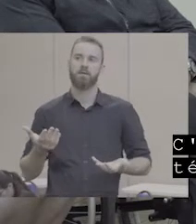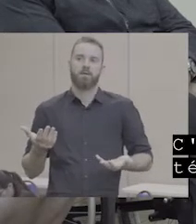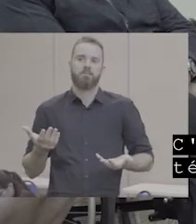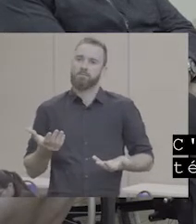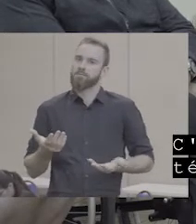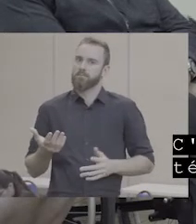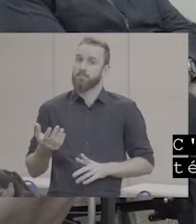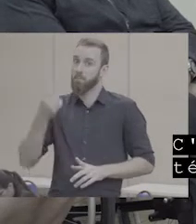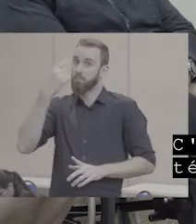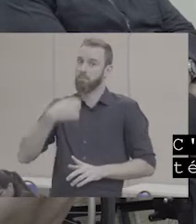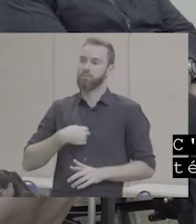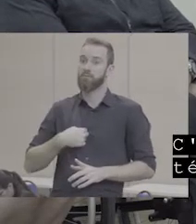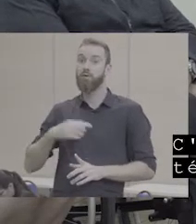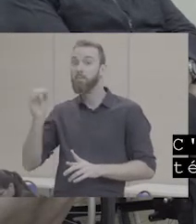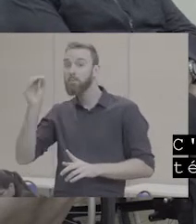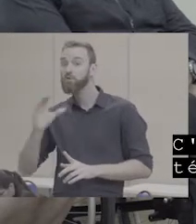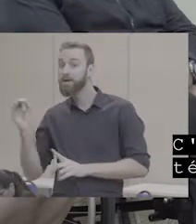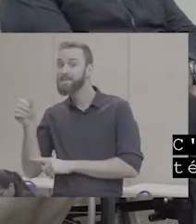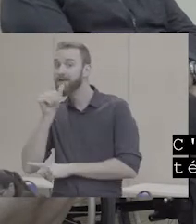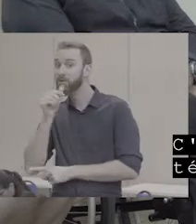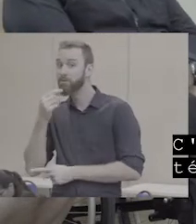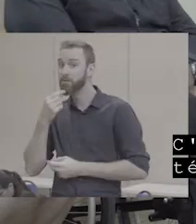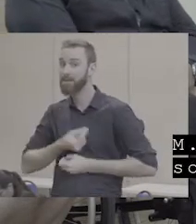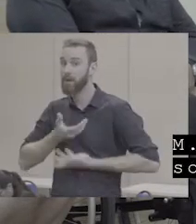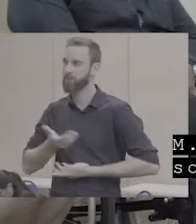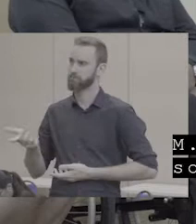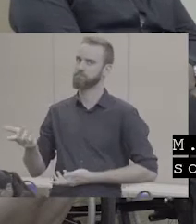c'était très parlant avec les témoignages de M. Otis.